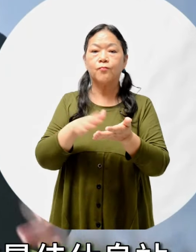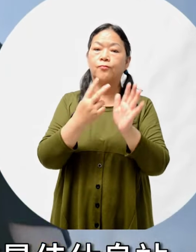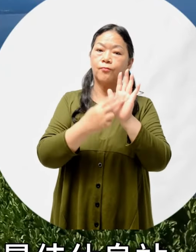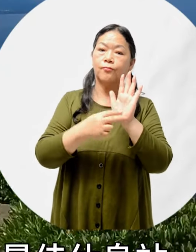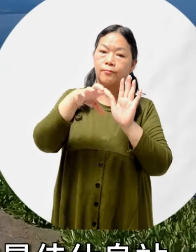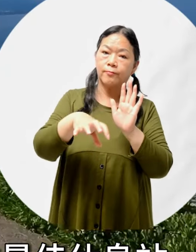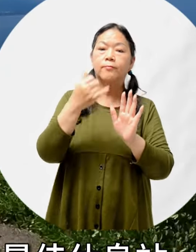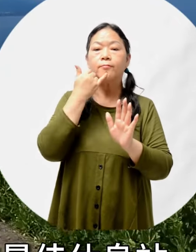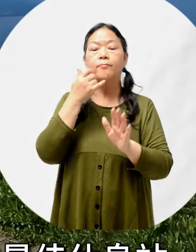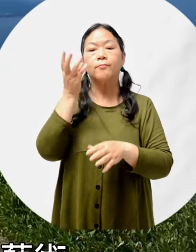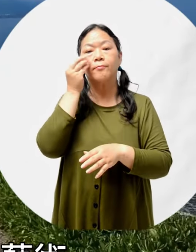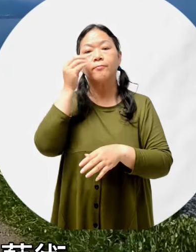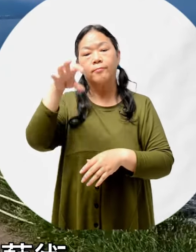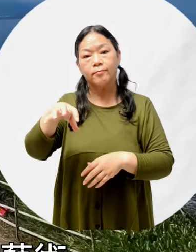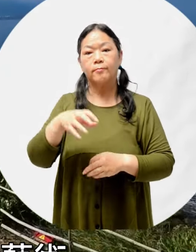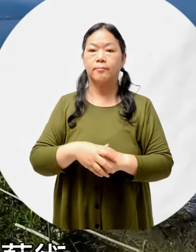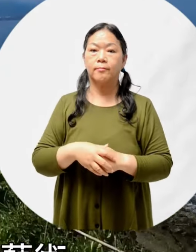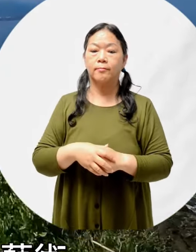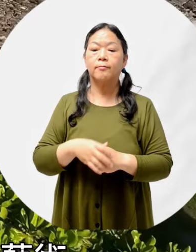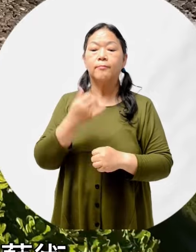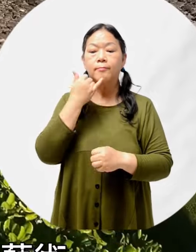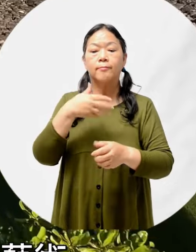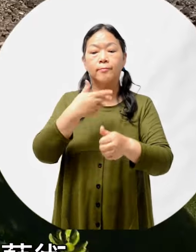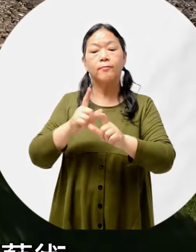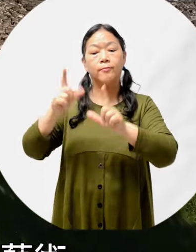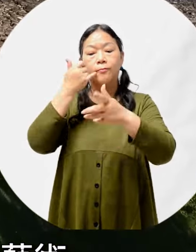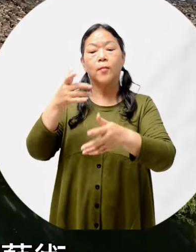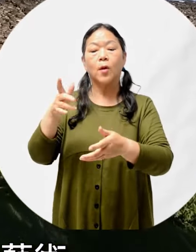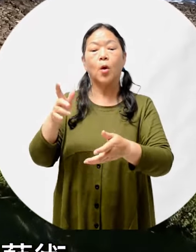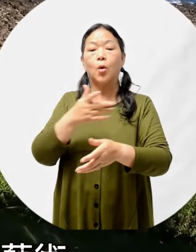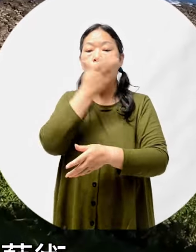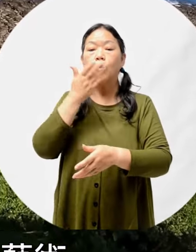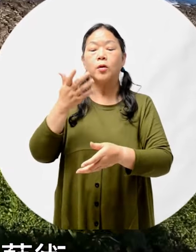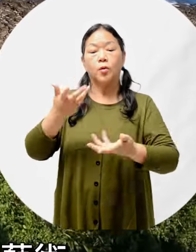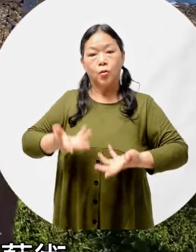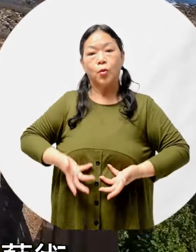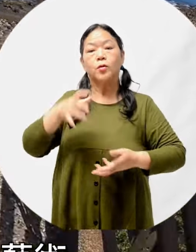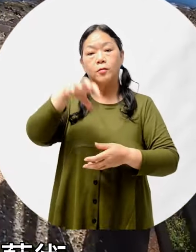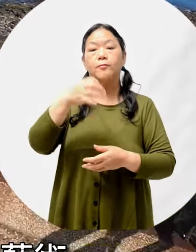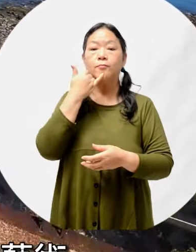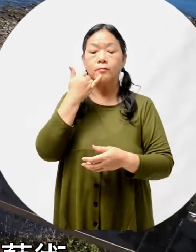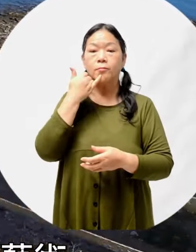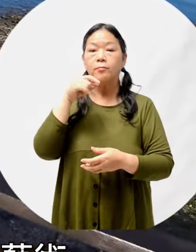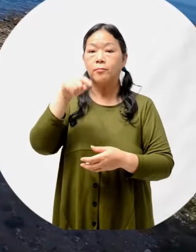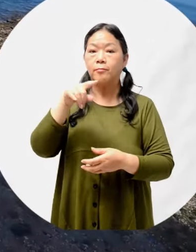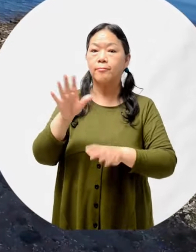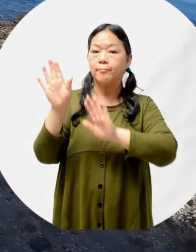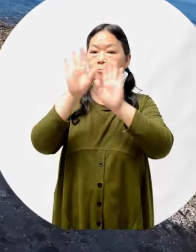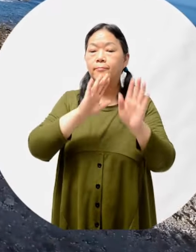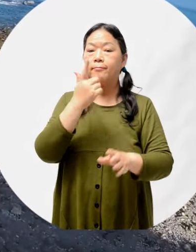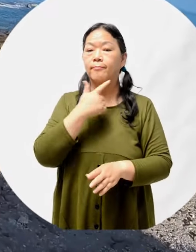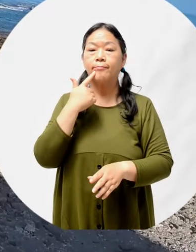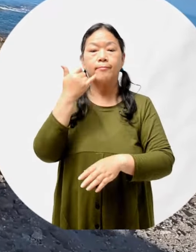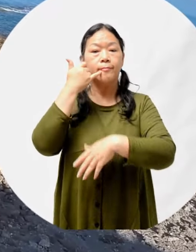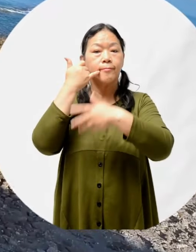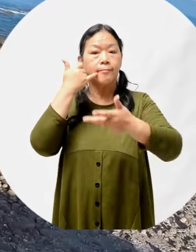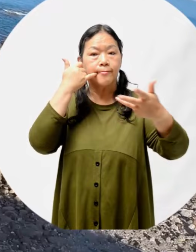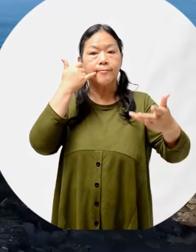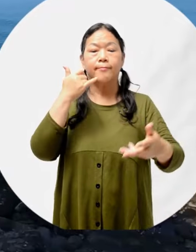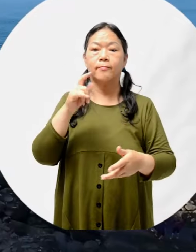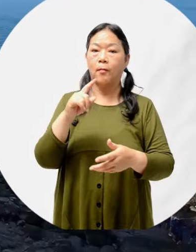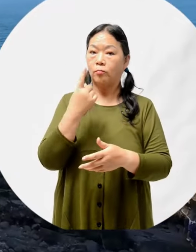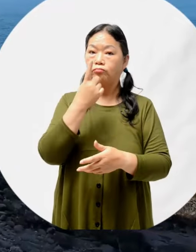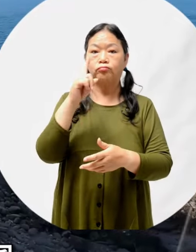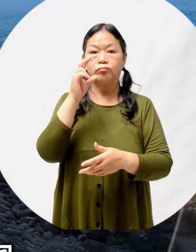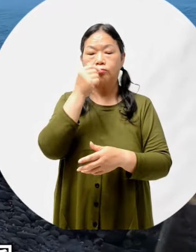行的最佳休息站，这里美丽的海岸景观与独树一格的装置艺术成为热门的拍照景